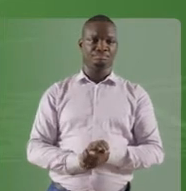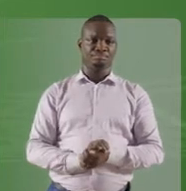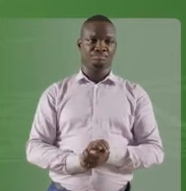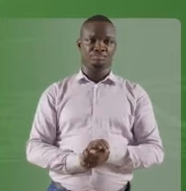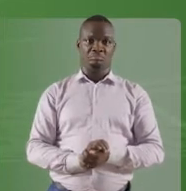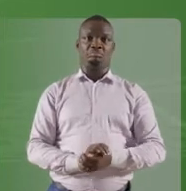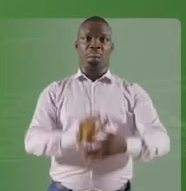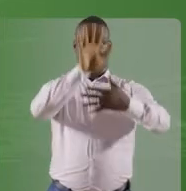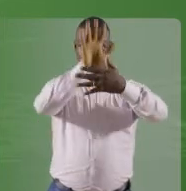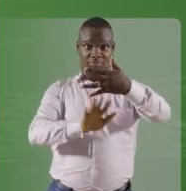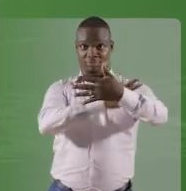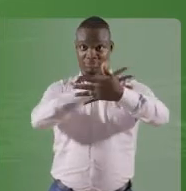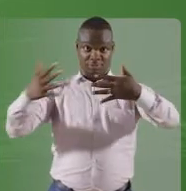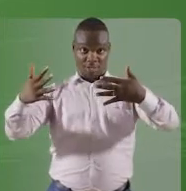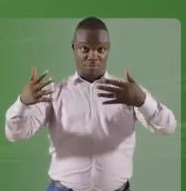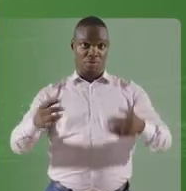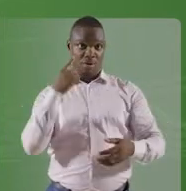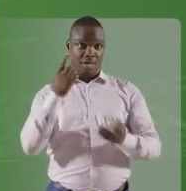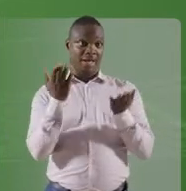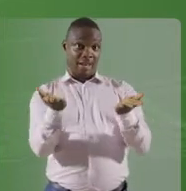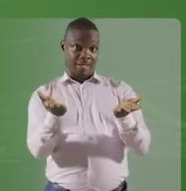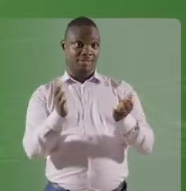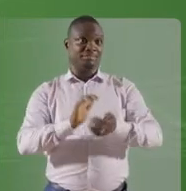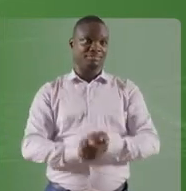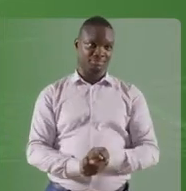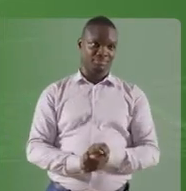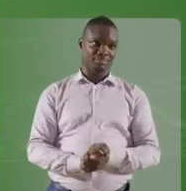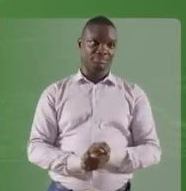Le tableau récapitulatif que nous allons vous présenter